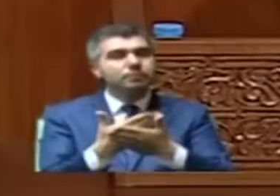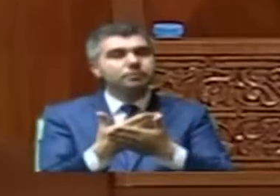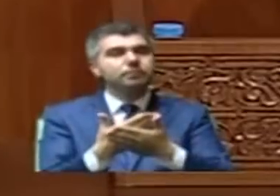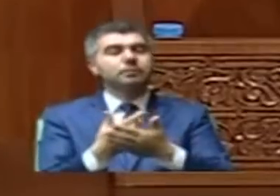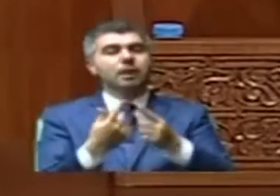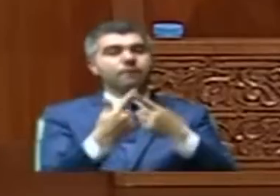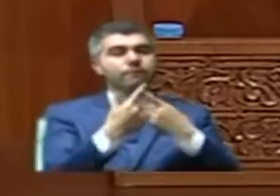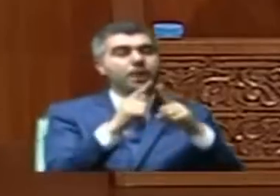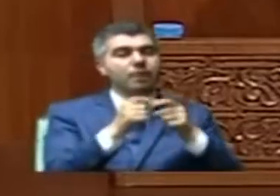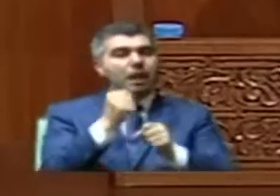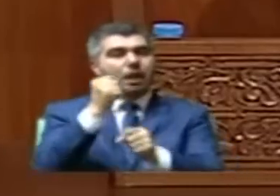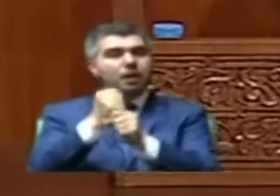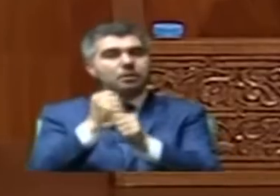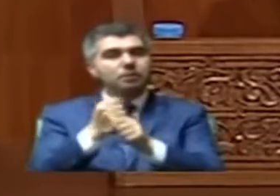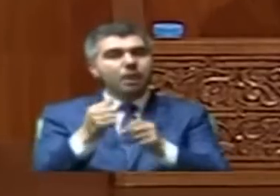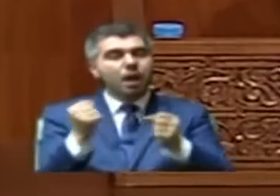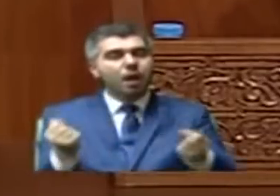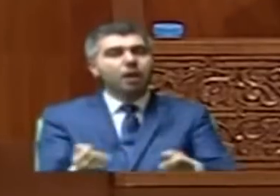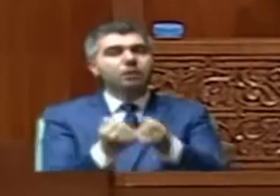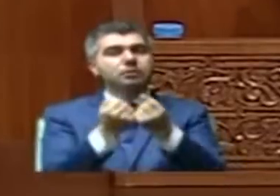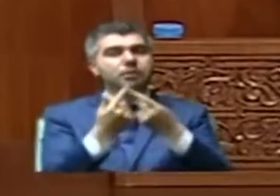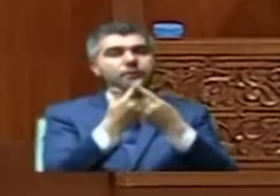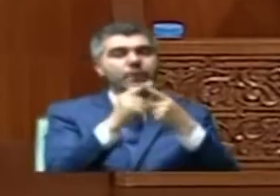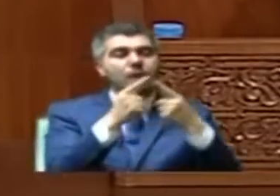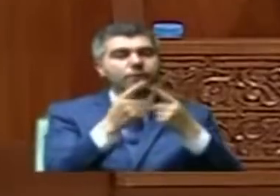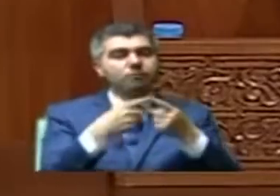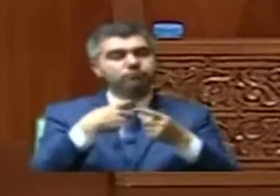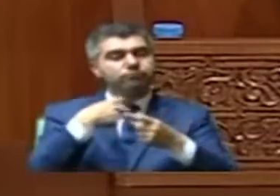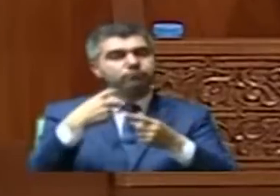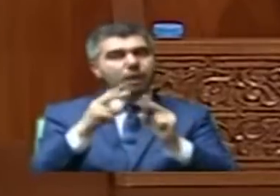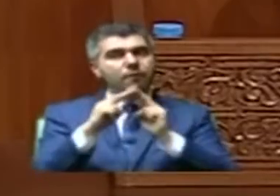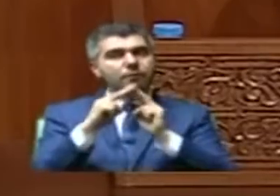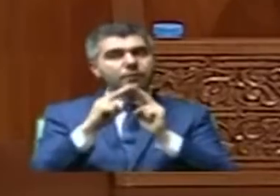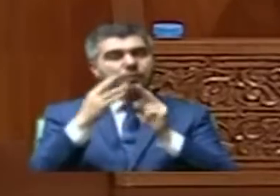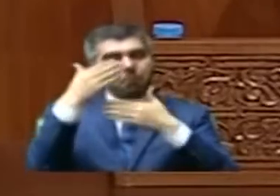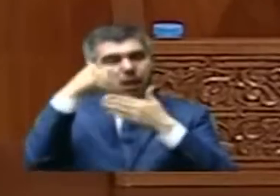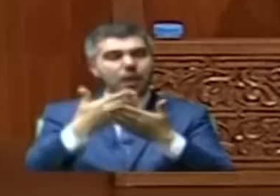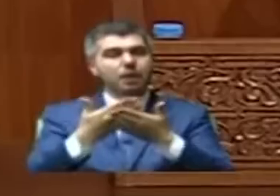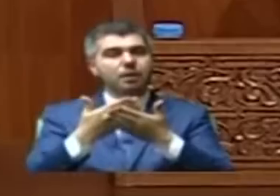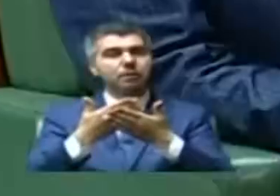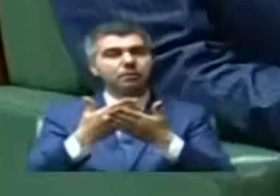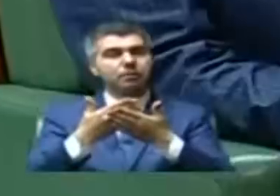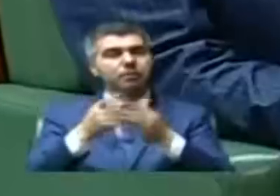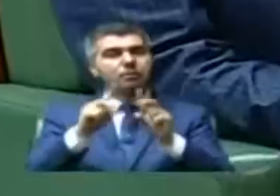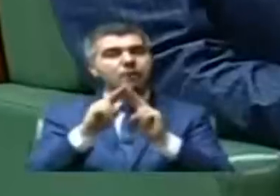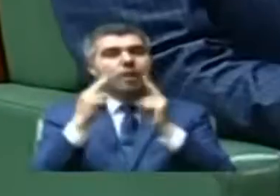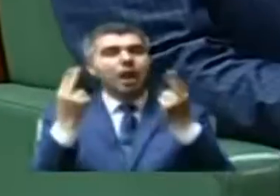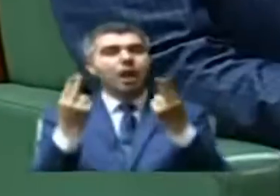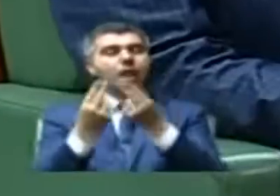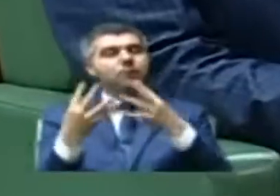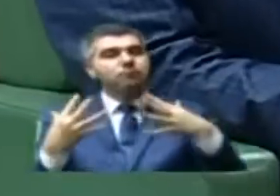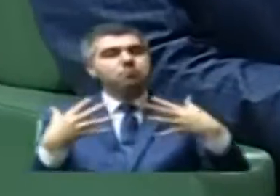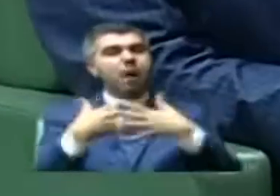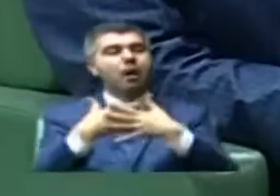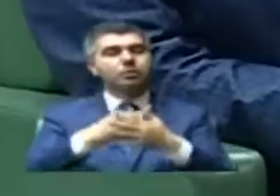ولتنشيط العمل المشترك، العمل الاقتصادي المشترك بين رجال أعمال المغاربة ورجال أعمال ديال مغاربة العالم. هناك